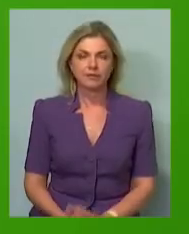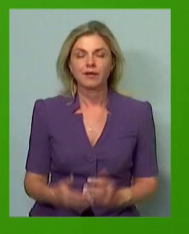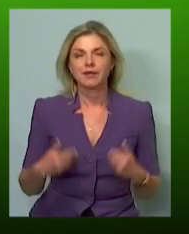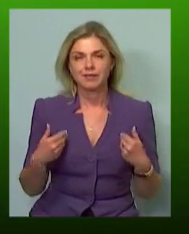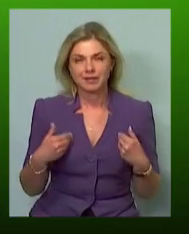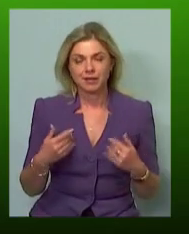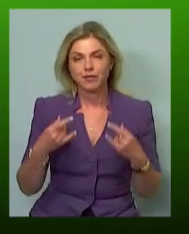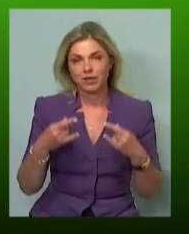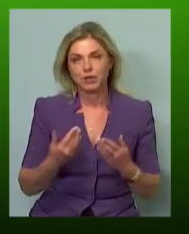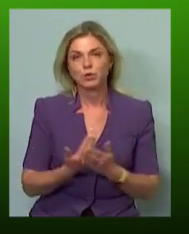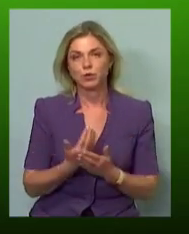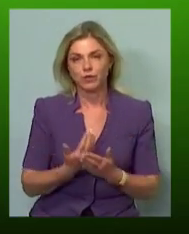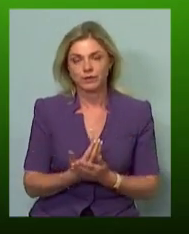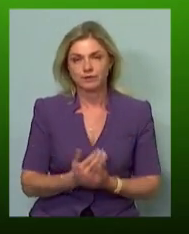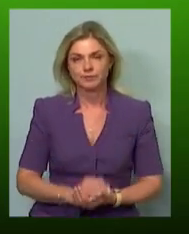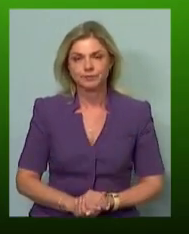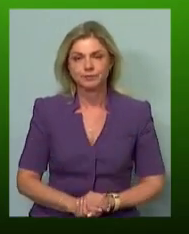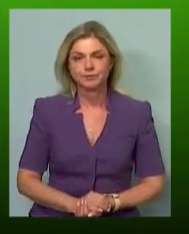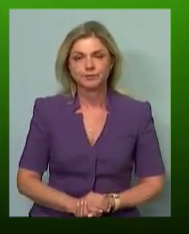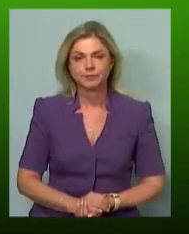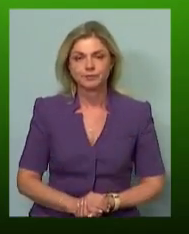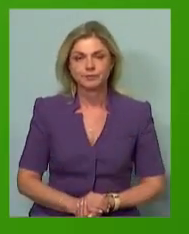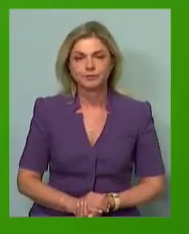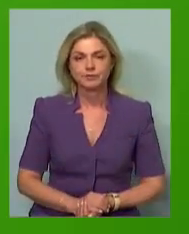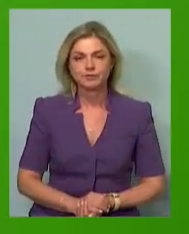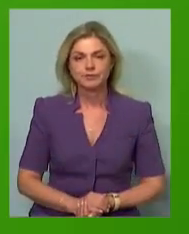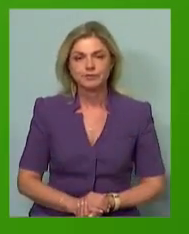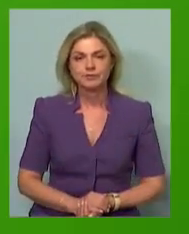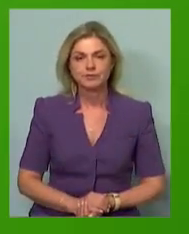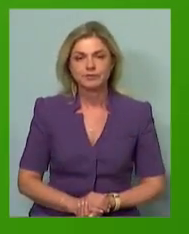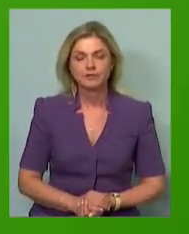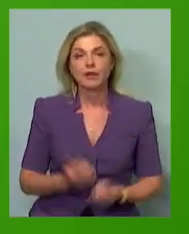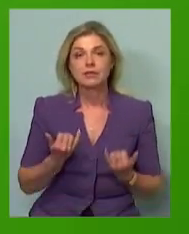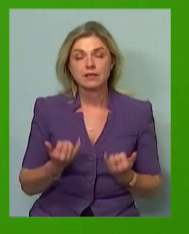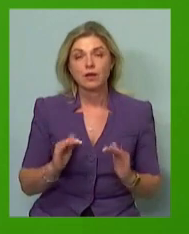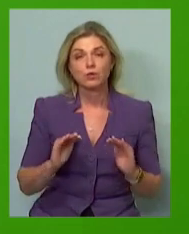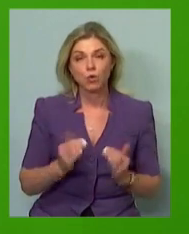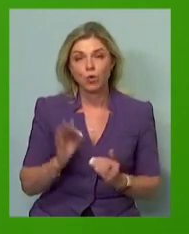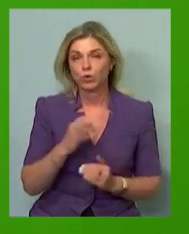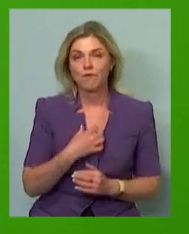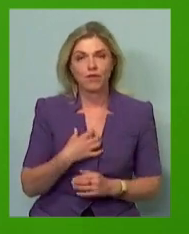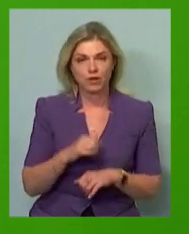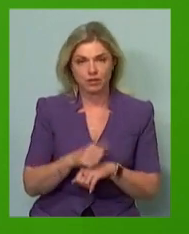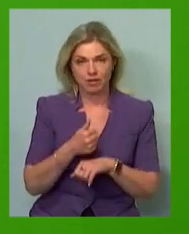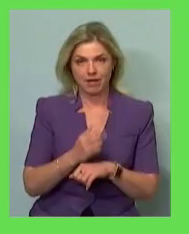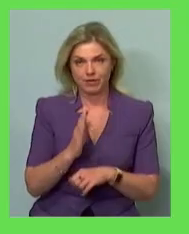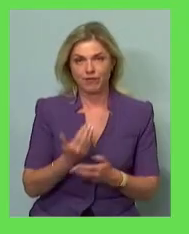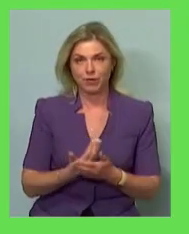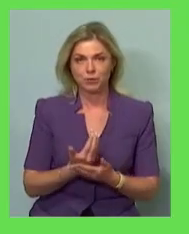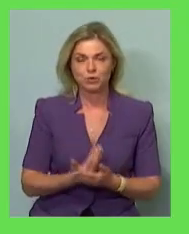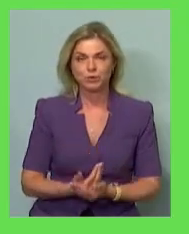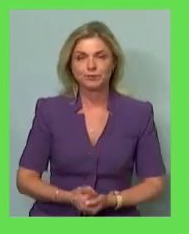Вітаю! В ефірі новини на UA Миколаїв. У студії Володимир Степанов. Зараз коротко про головне у випуску.